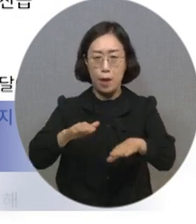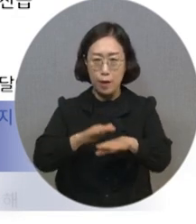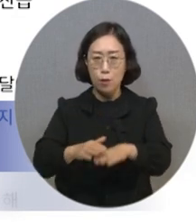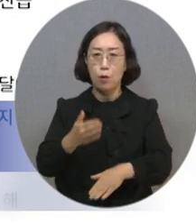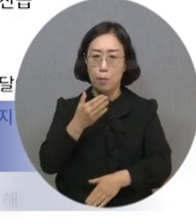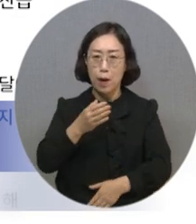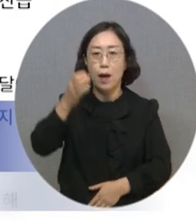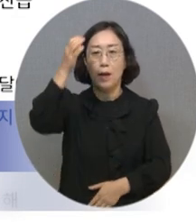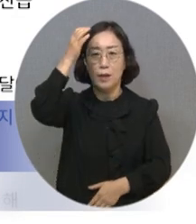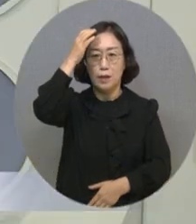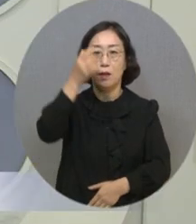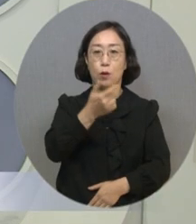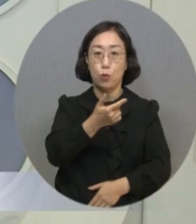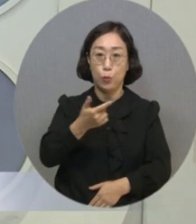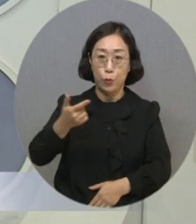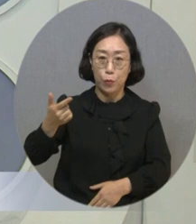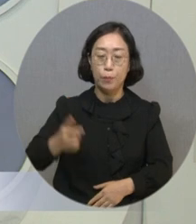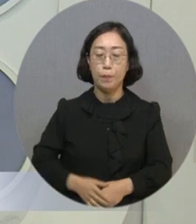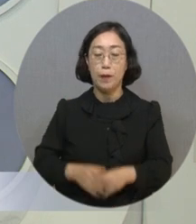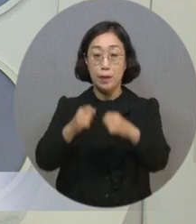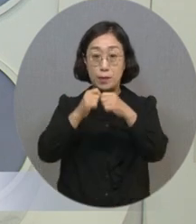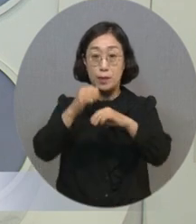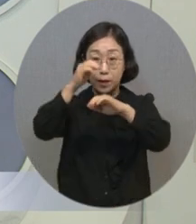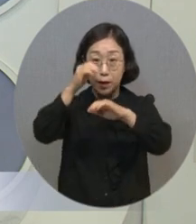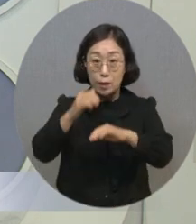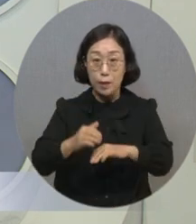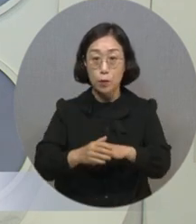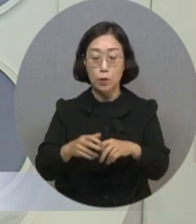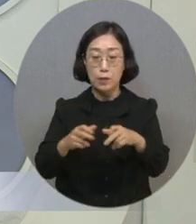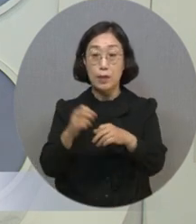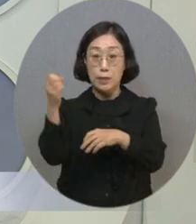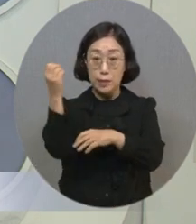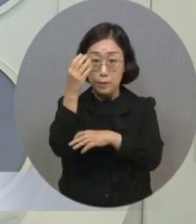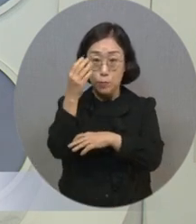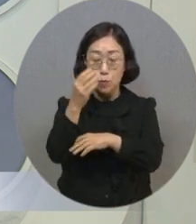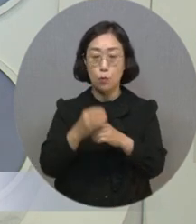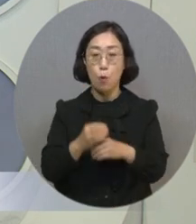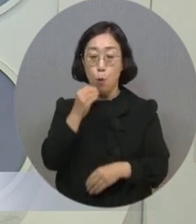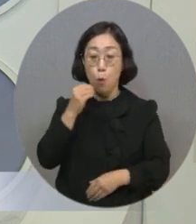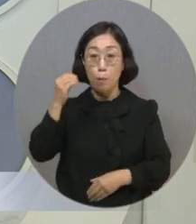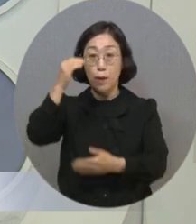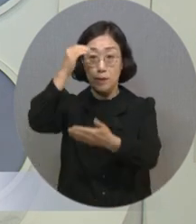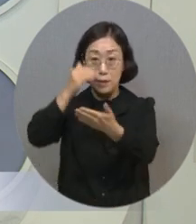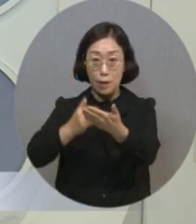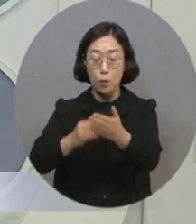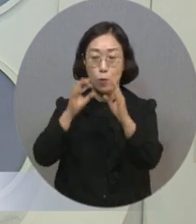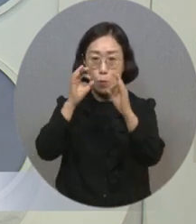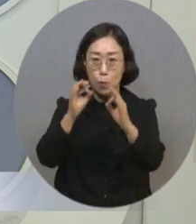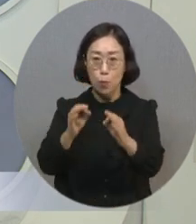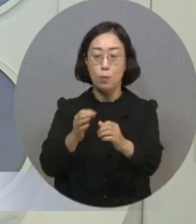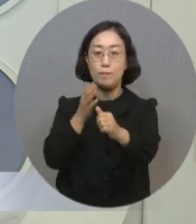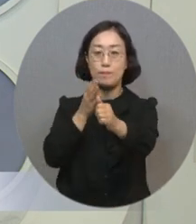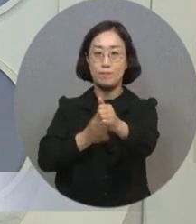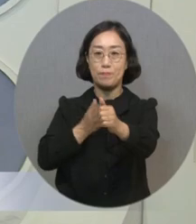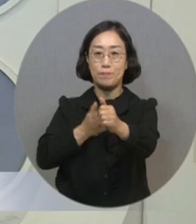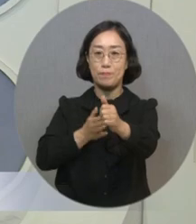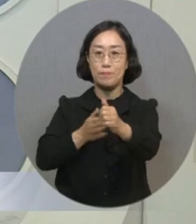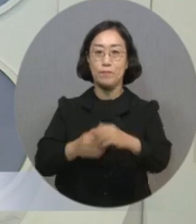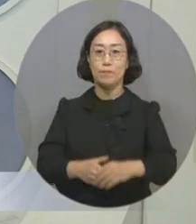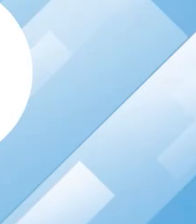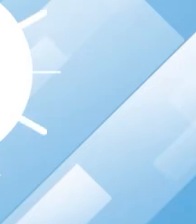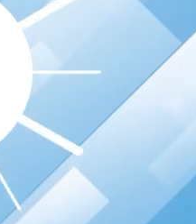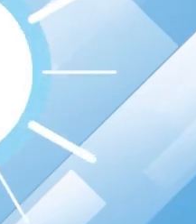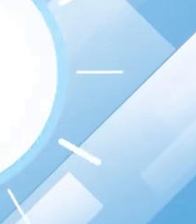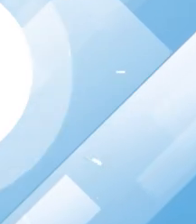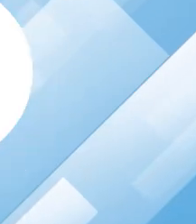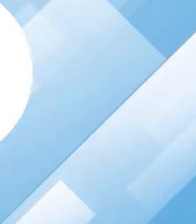것으로 보입니다 더 자세한 뉴스는 장애인 신문과 웰페어 뉴스 홈페이지를 통해 확인할 수 있습니다